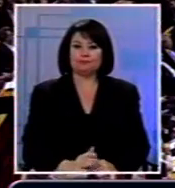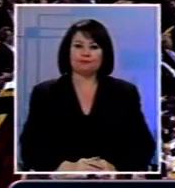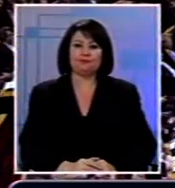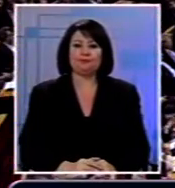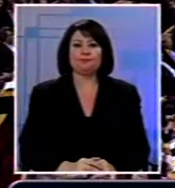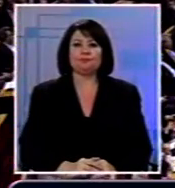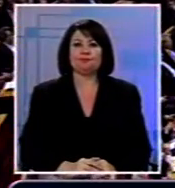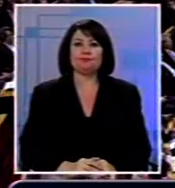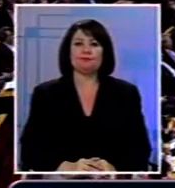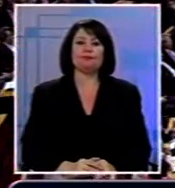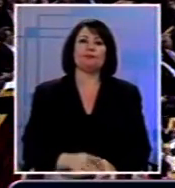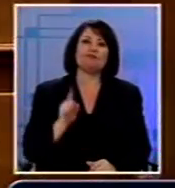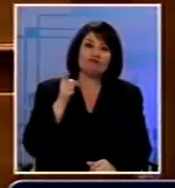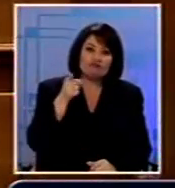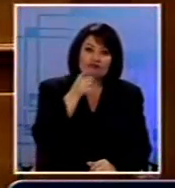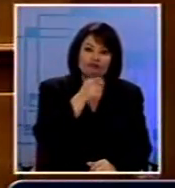Στοχοποιείτε κάποιον.